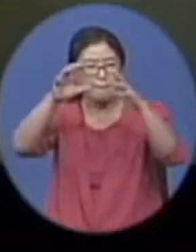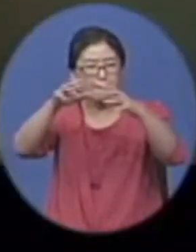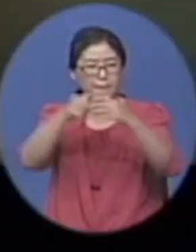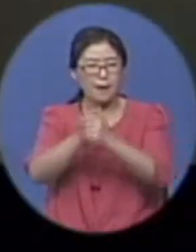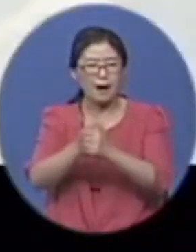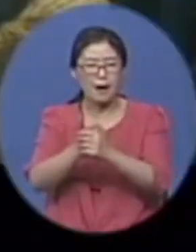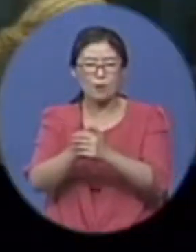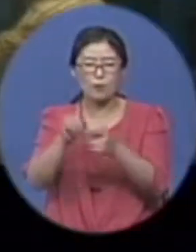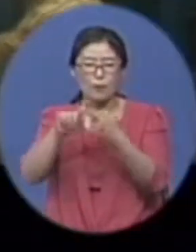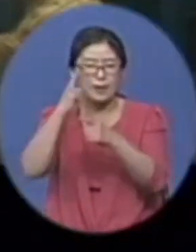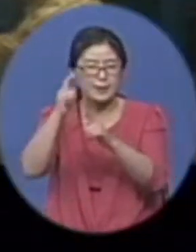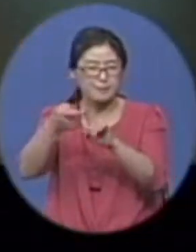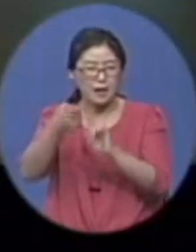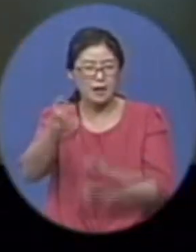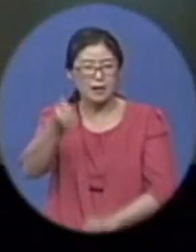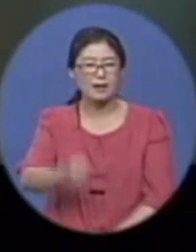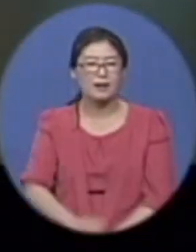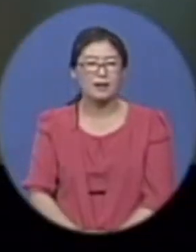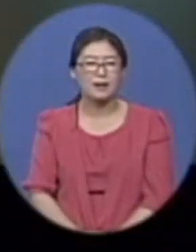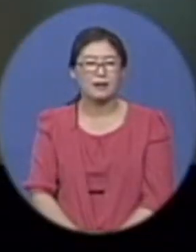궁금해지는데,